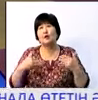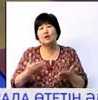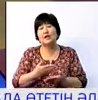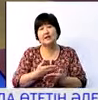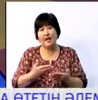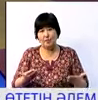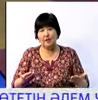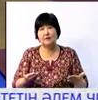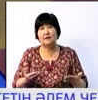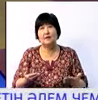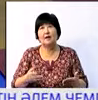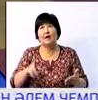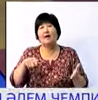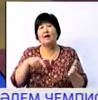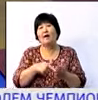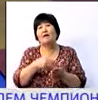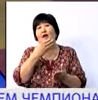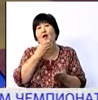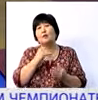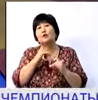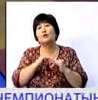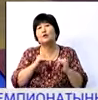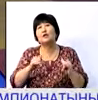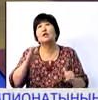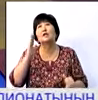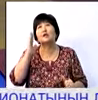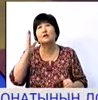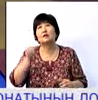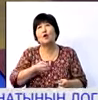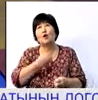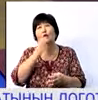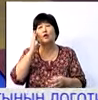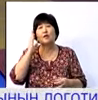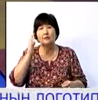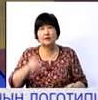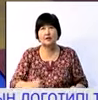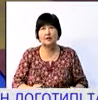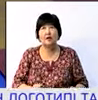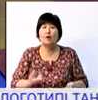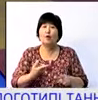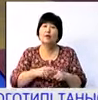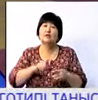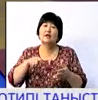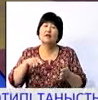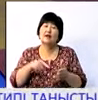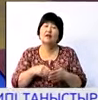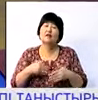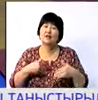құттықтаймын. Қаламыз көркейіп, дами берсін, гүлдей берсін. Осы қаламызға айтатын үлкен тілегім.